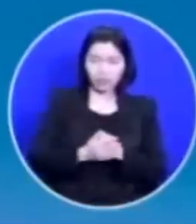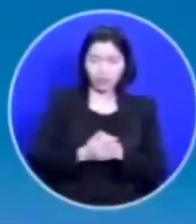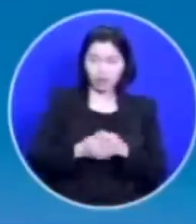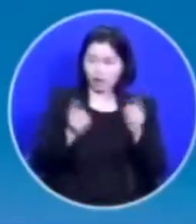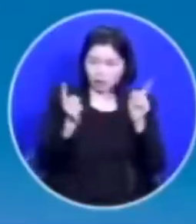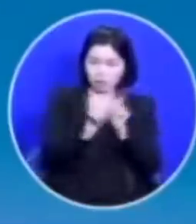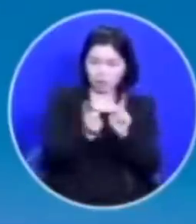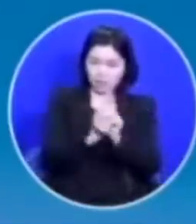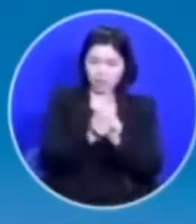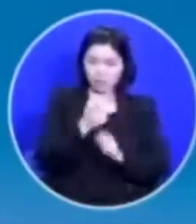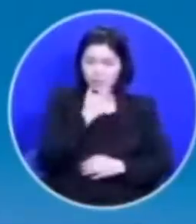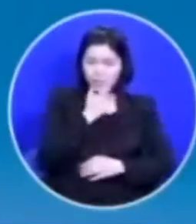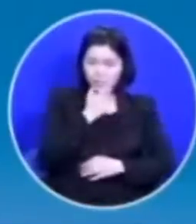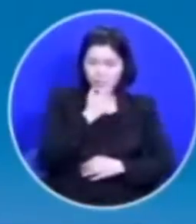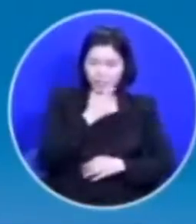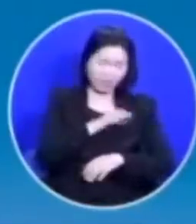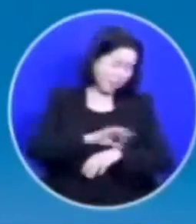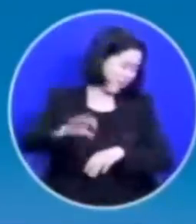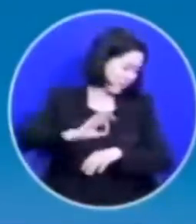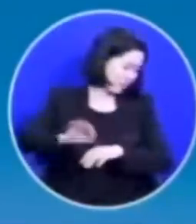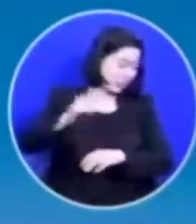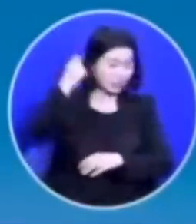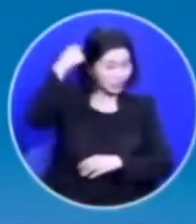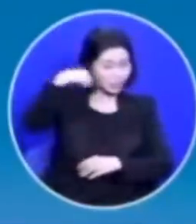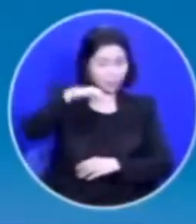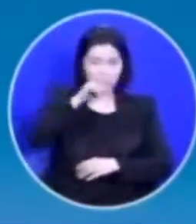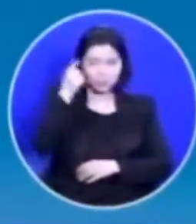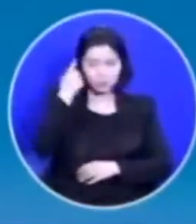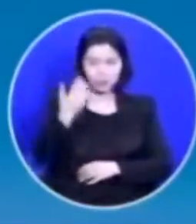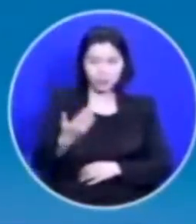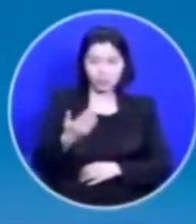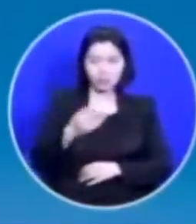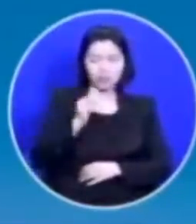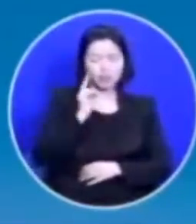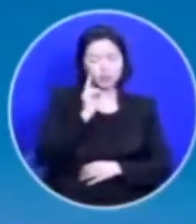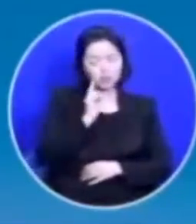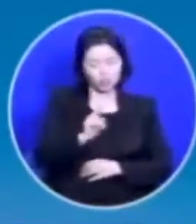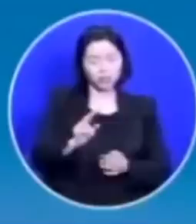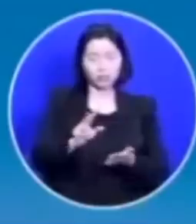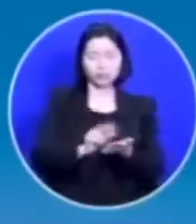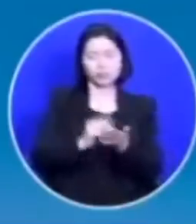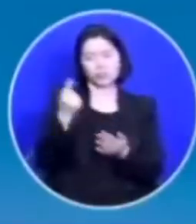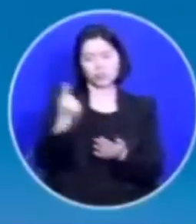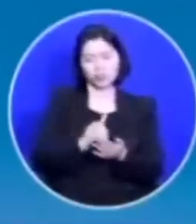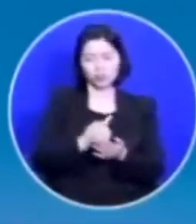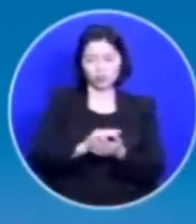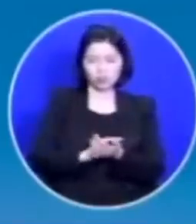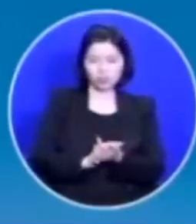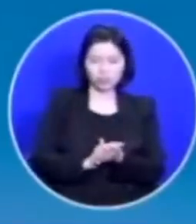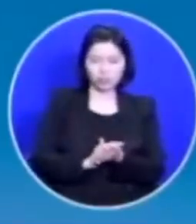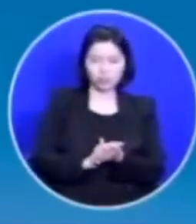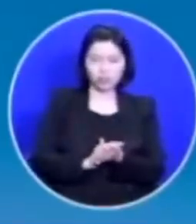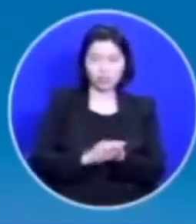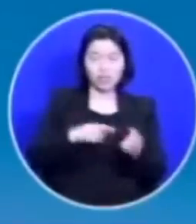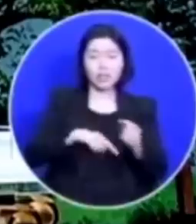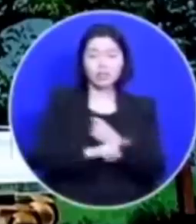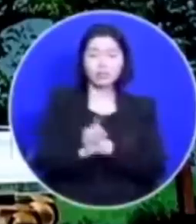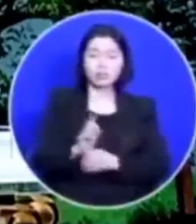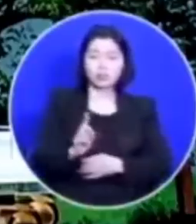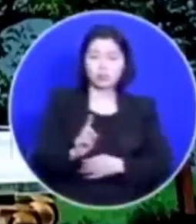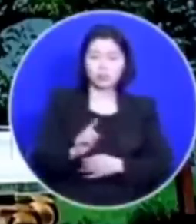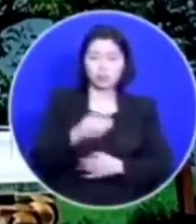만나기도 싶습니까 귀찮게 여겨 집니다 심각한 문제가 온 거예요 이유가 뭐죠